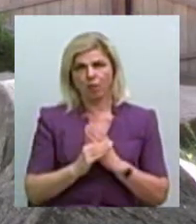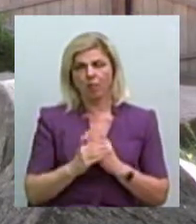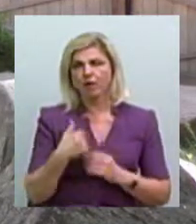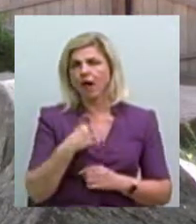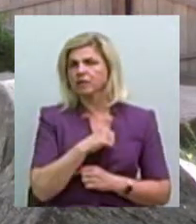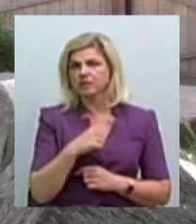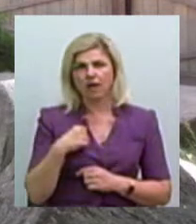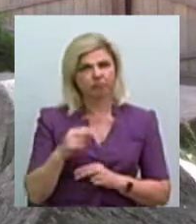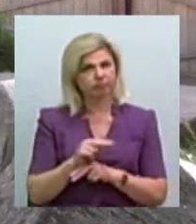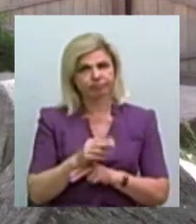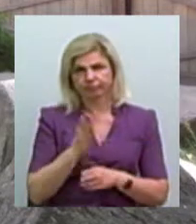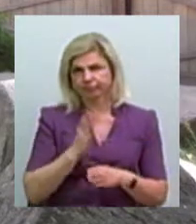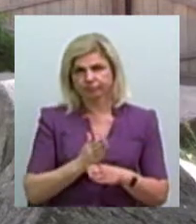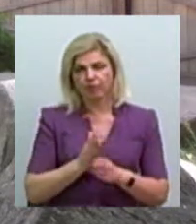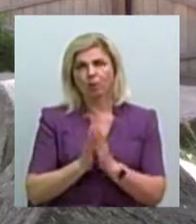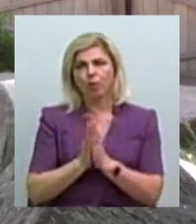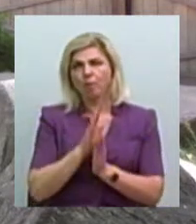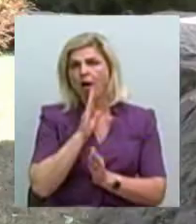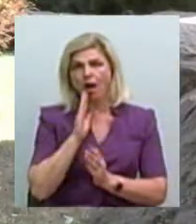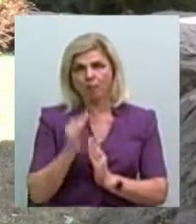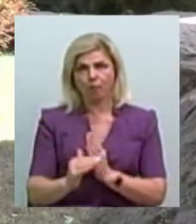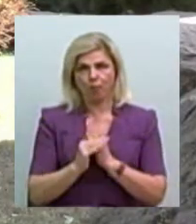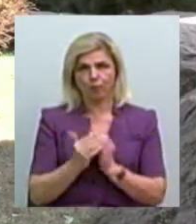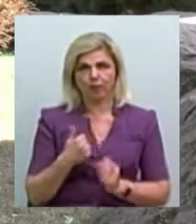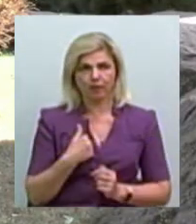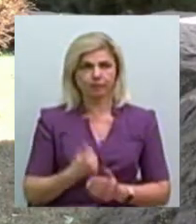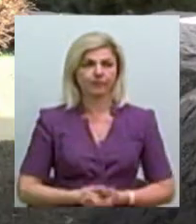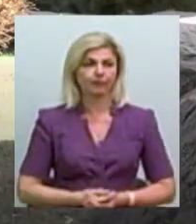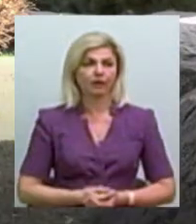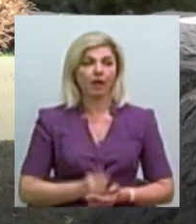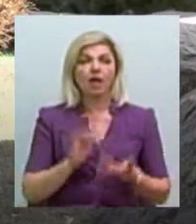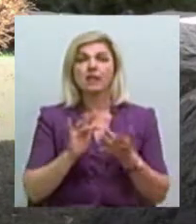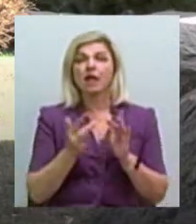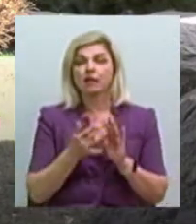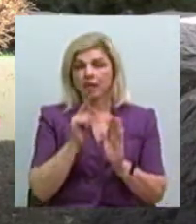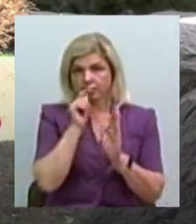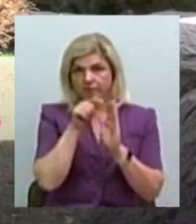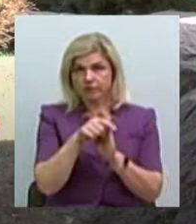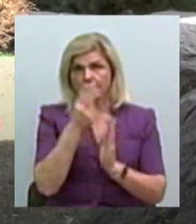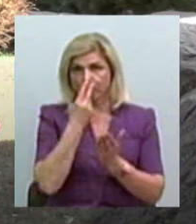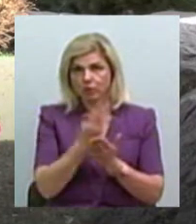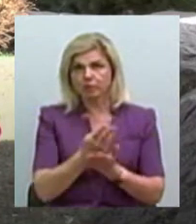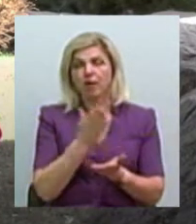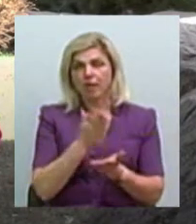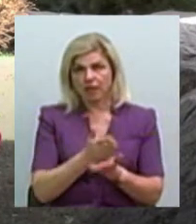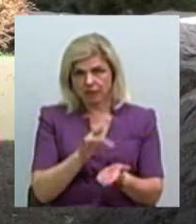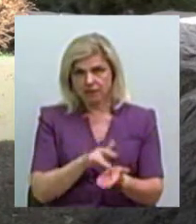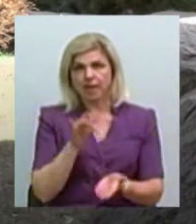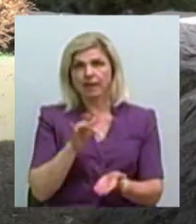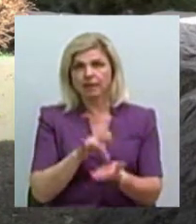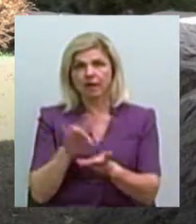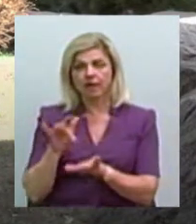впораюсь сам. І попросив свою маму мені допомогти. В інтернет зайшла, посмотрела другі центри, ну чого-то захотіла. В інтернет